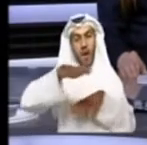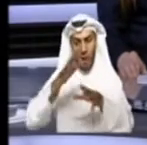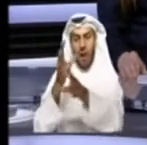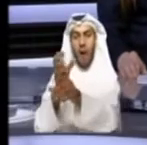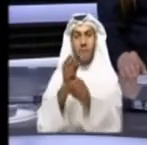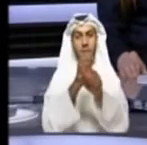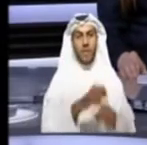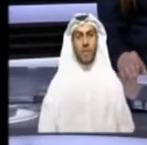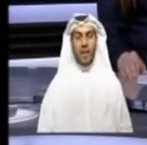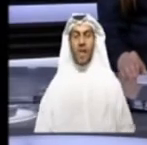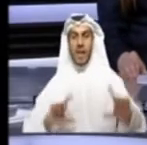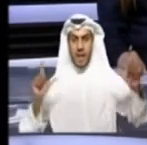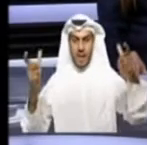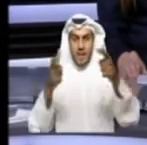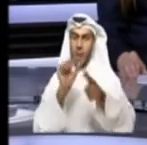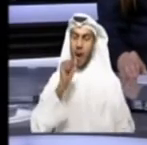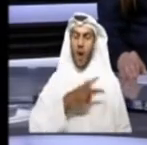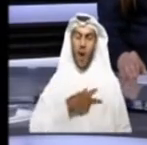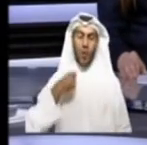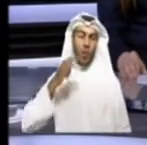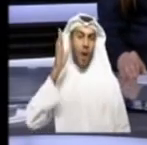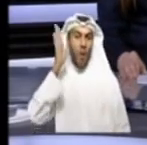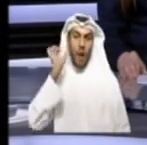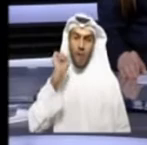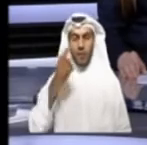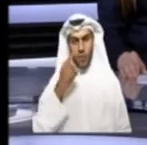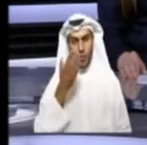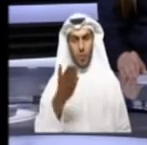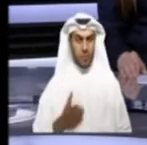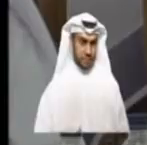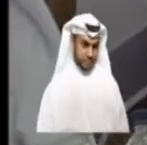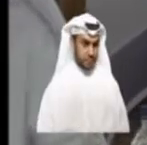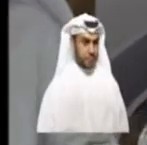على آخر المستجدات والقوانين الجديدة للحج.